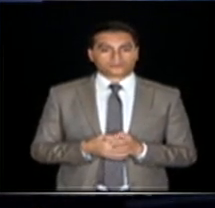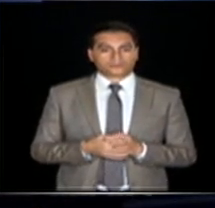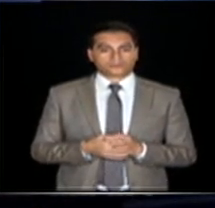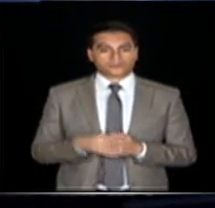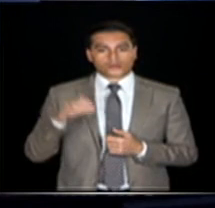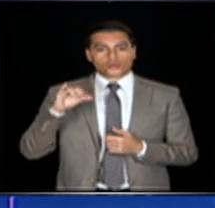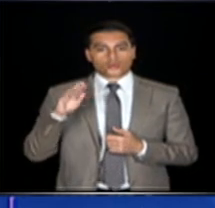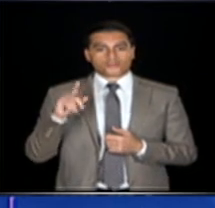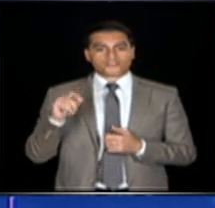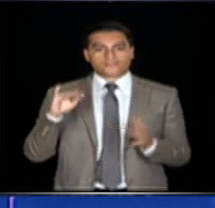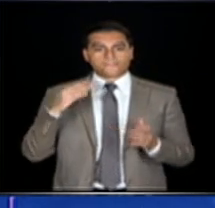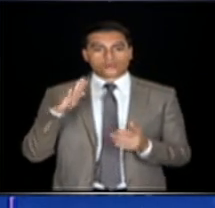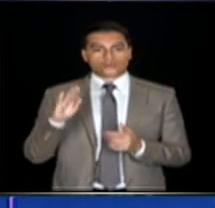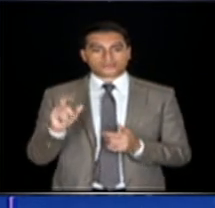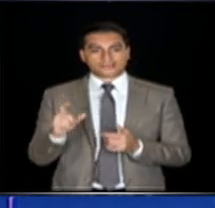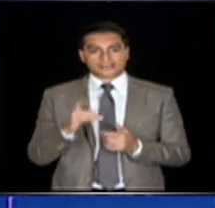يوسف محسن، إجابتك؟